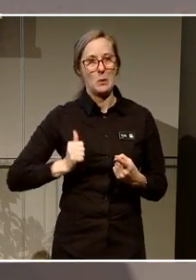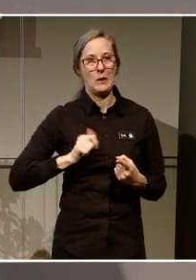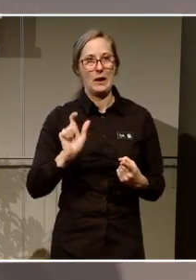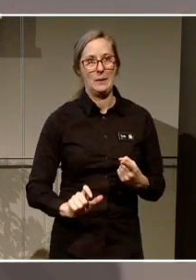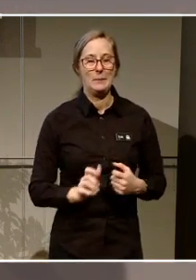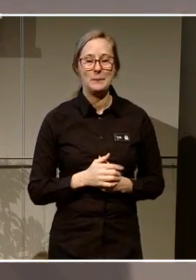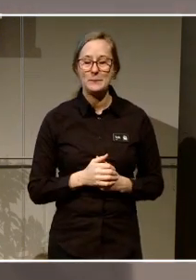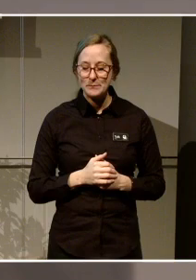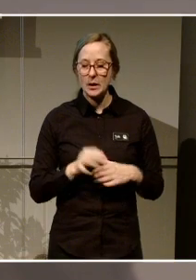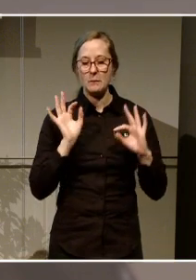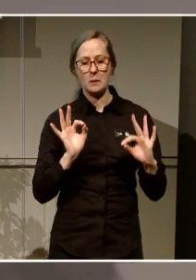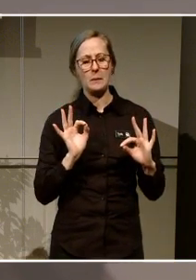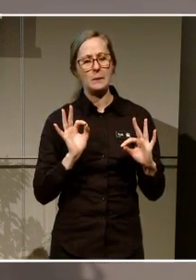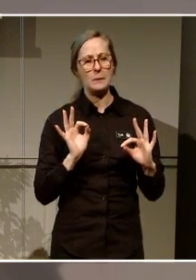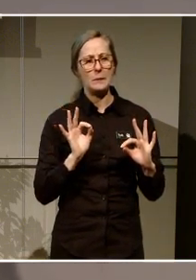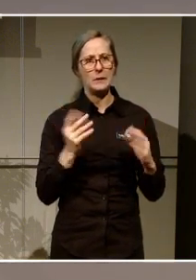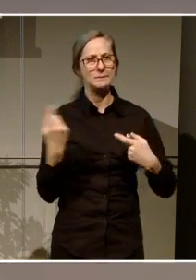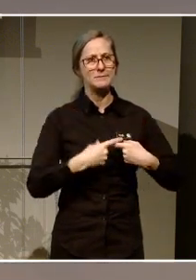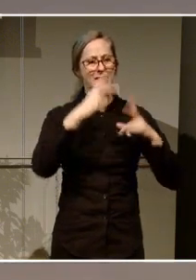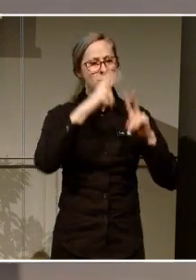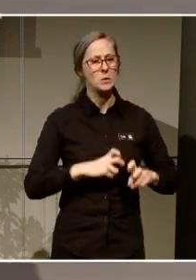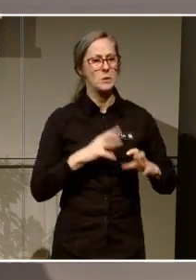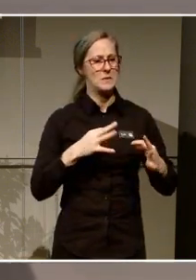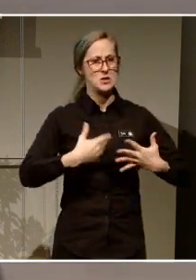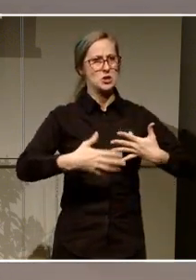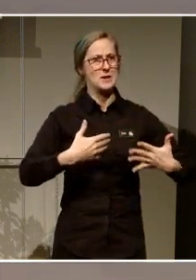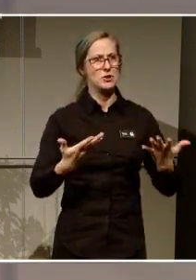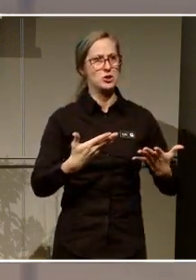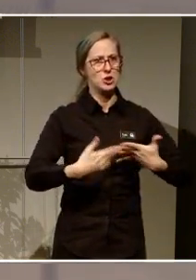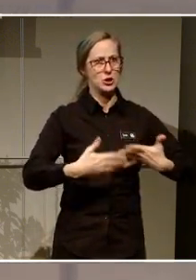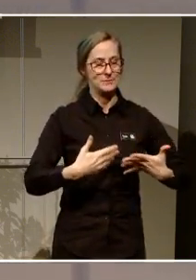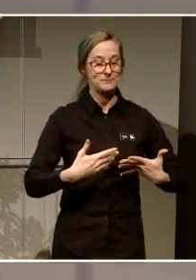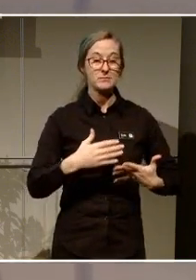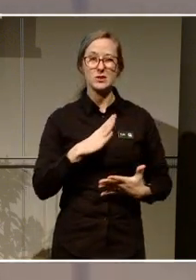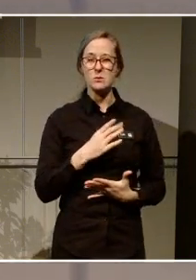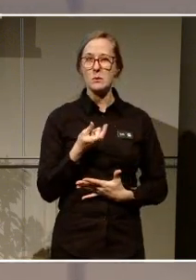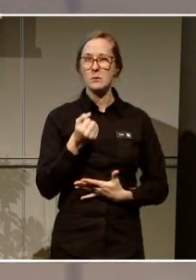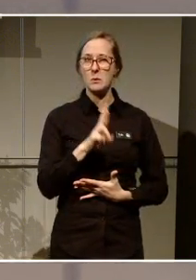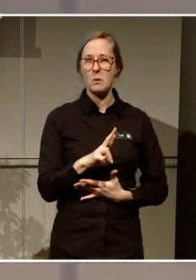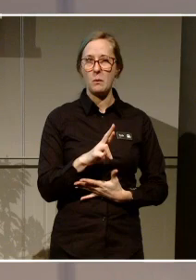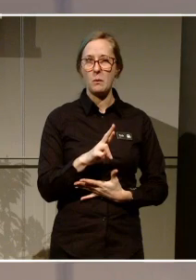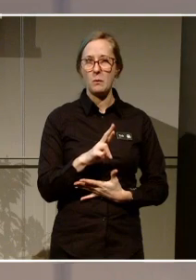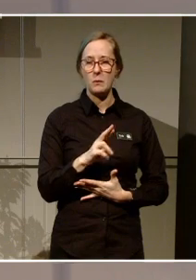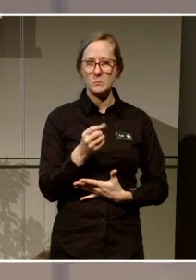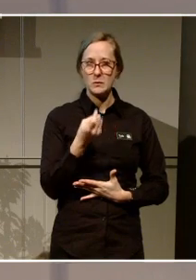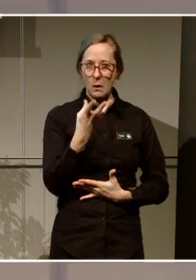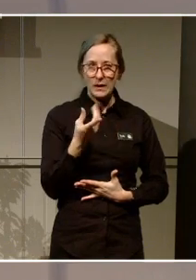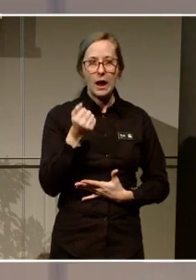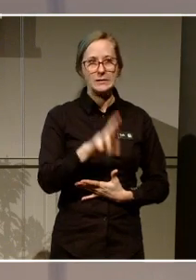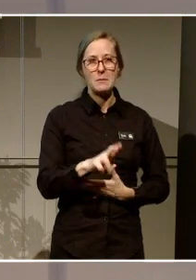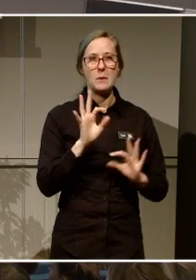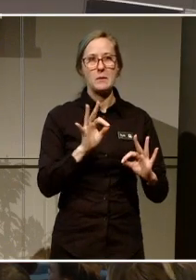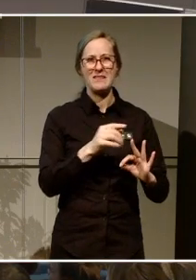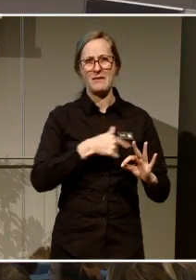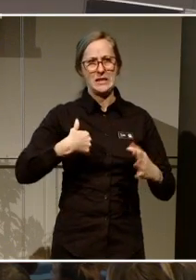Vad kan vi då göra med det här i forskningen? Jag ska ge några snabba exempel om hur vi gör när vi forskar om det här i